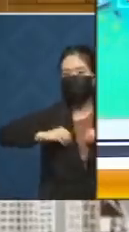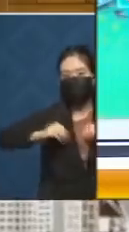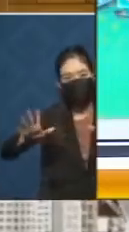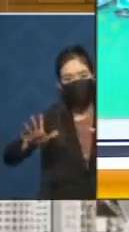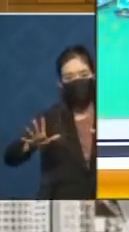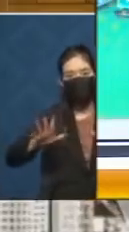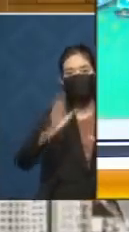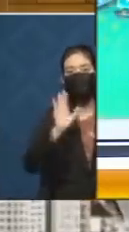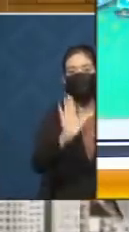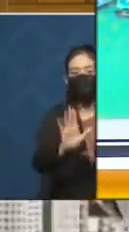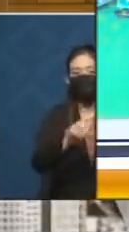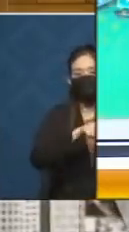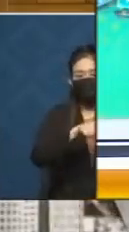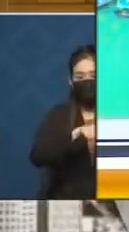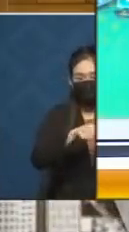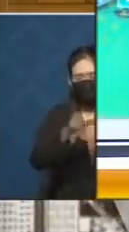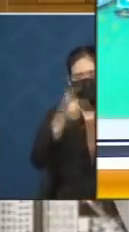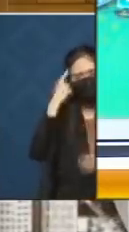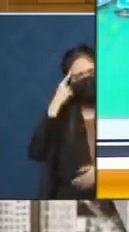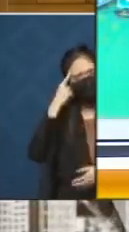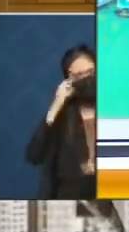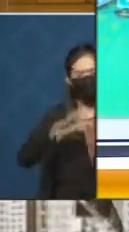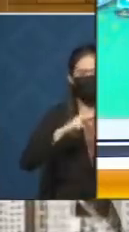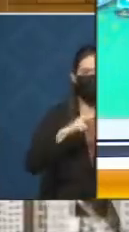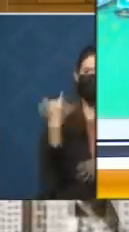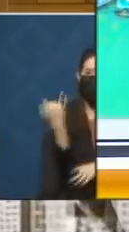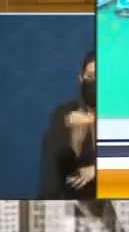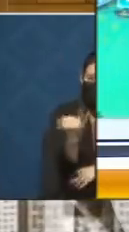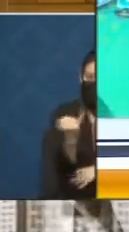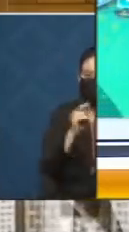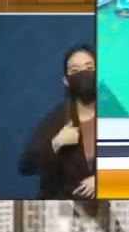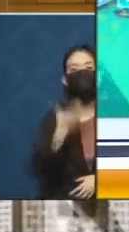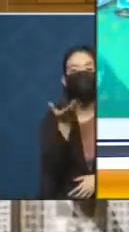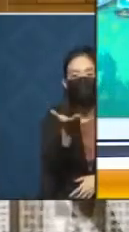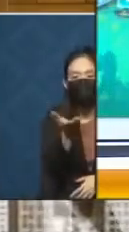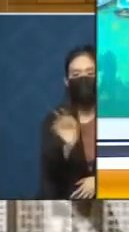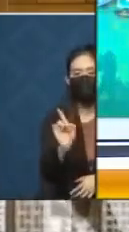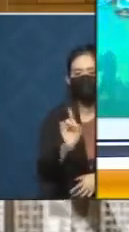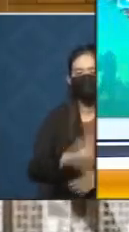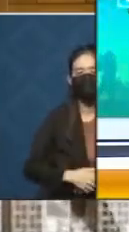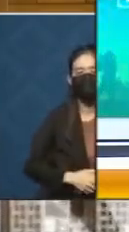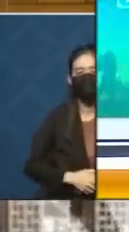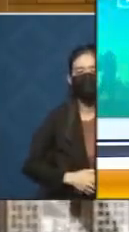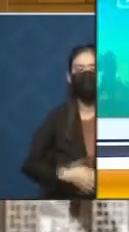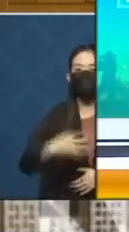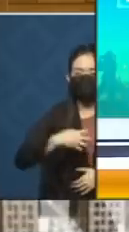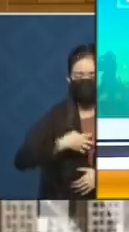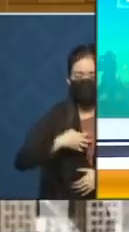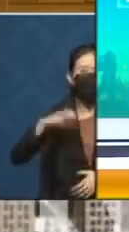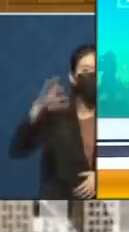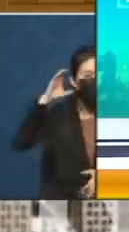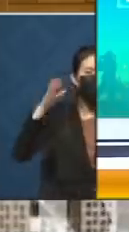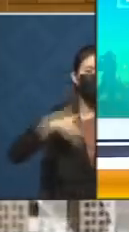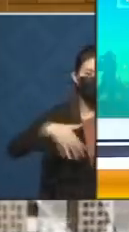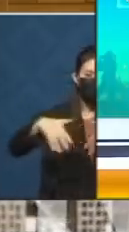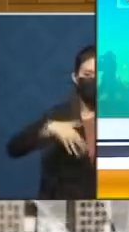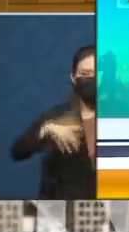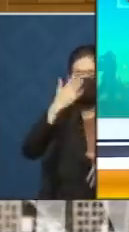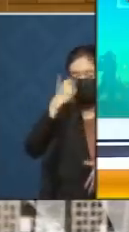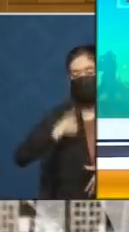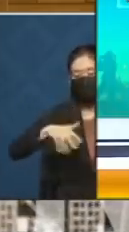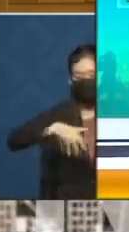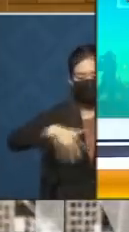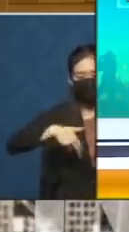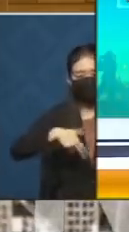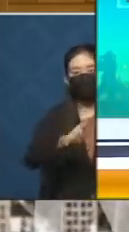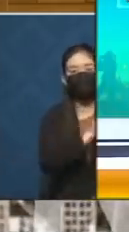นี้ประเด็นที่น่าสนใจอันนี้ขออนุญาตเติมข้อมูลนะฮะที่มีการพูดถึงเรื่องฉีดวัคซีนนะพูดถึงเรื่องของไวรัสระบบประยุทธ์เนี่ยนะ ค ่ ะ